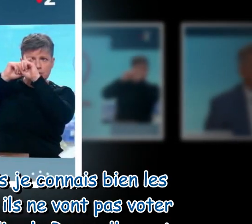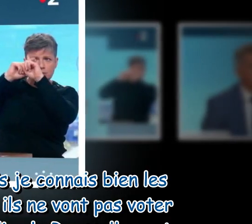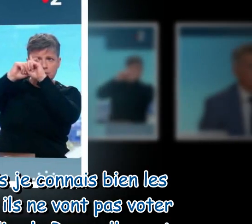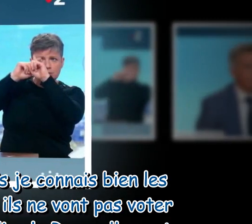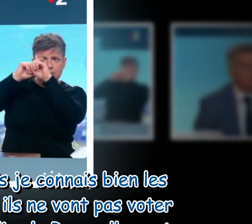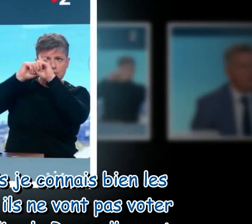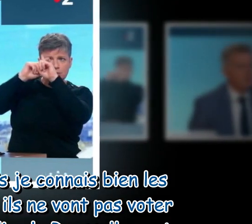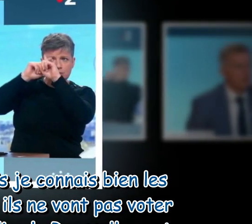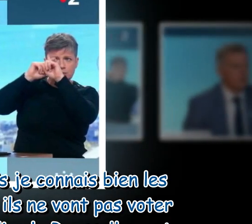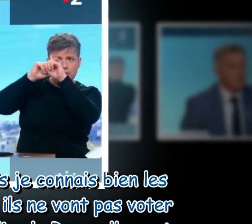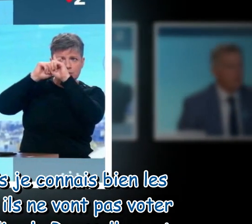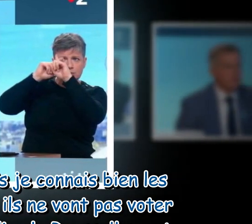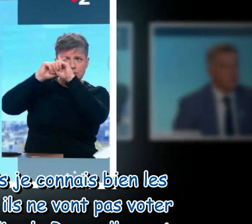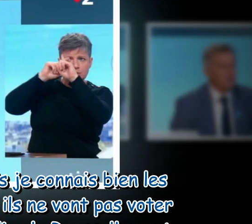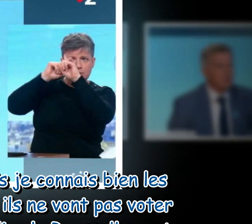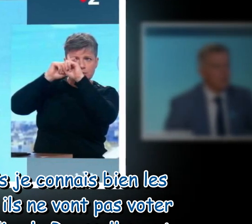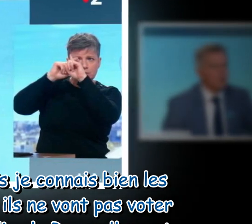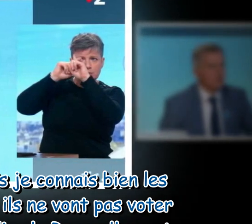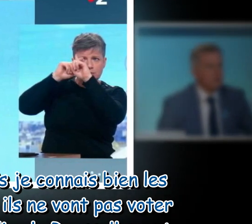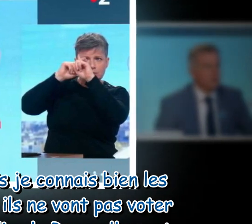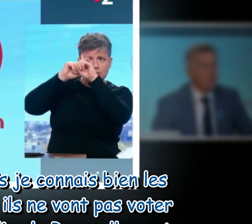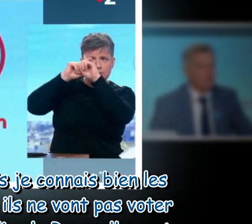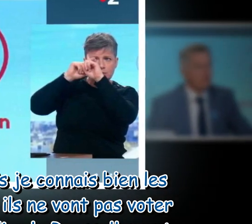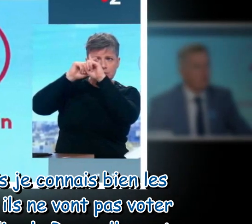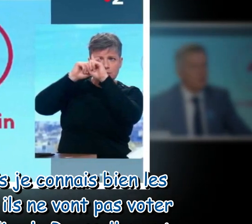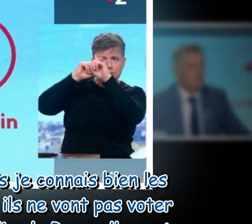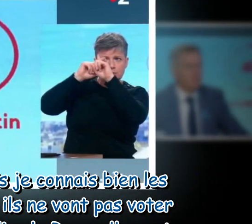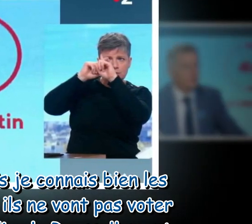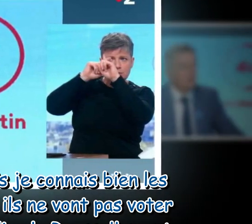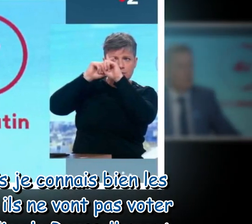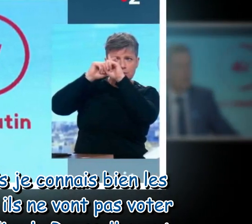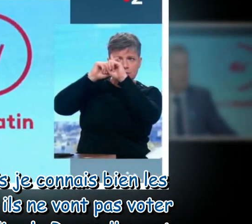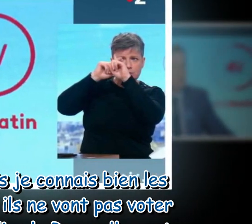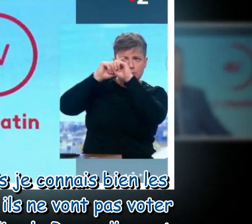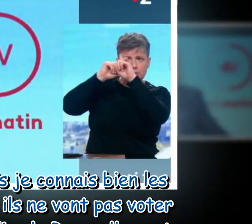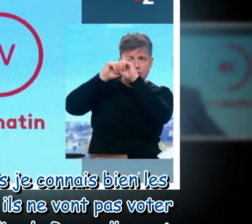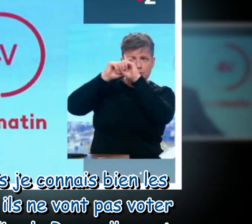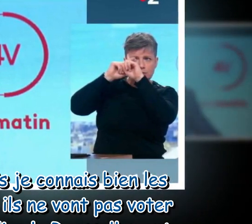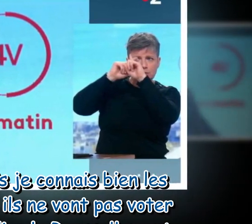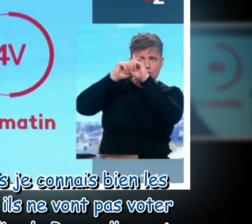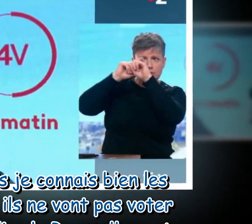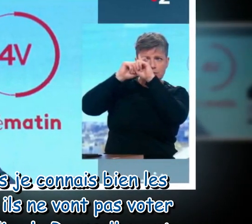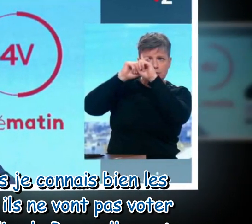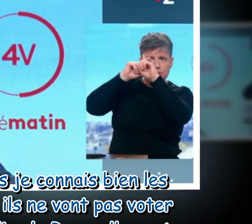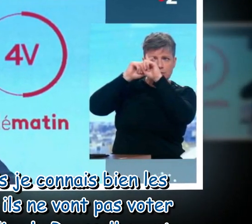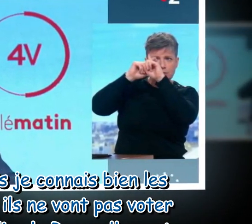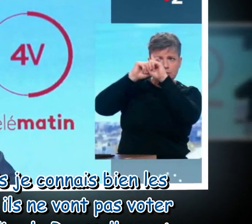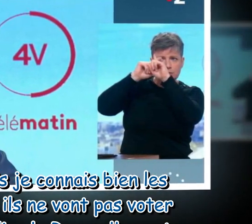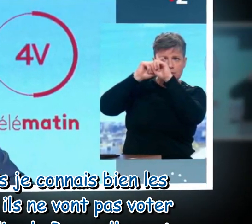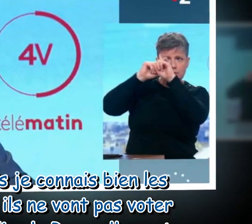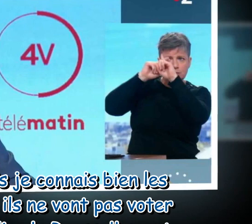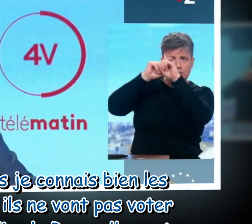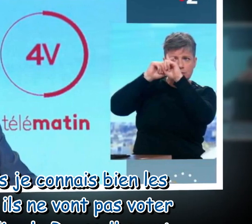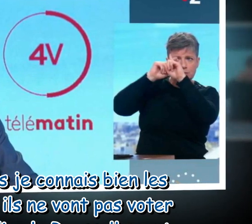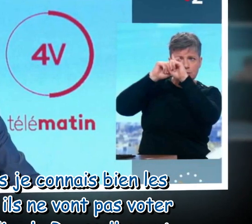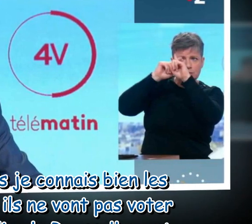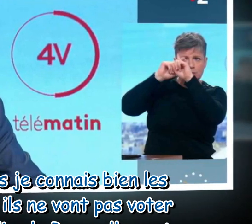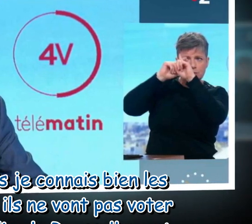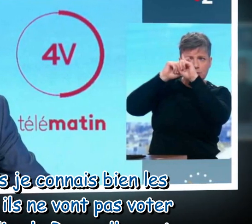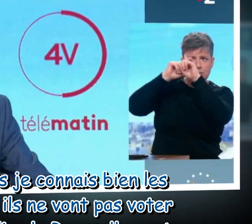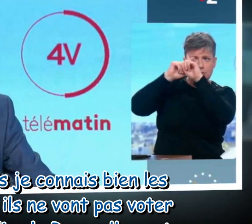J'ai fait une procuration mais je connais bien les gens là-bas, en Corse, note de la rédaction, et ils ne vont pas voter ce que j'ai demandé,